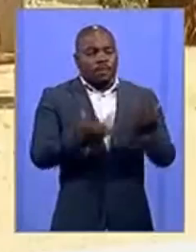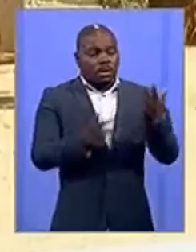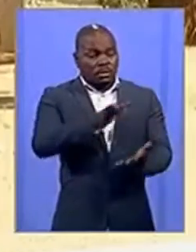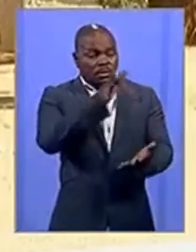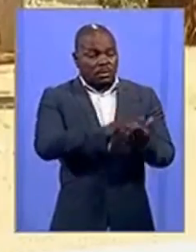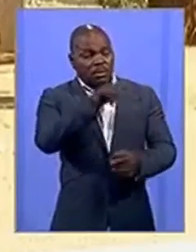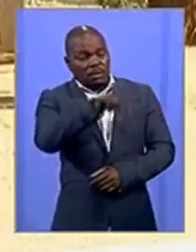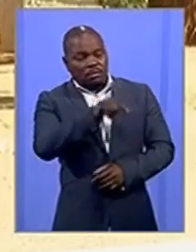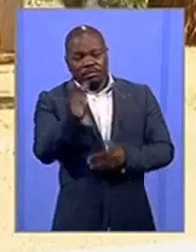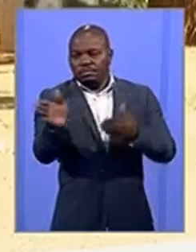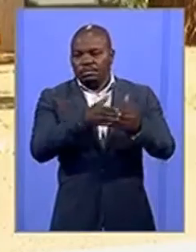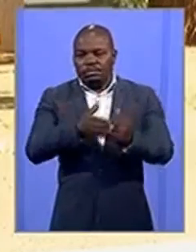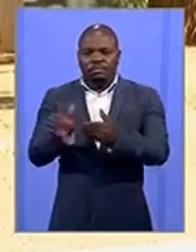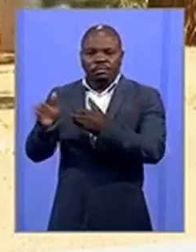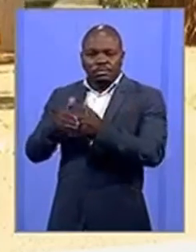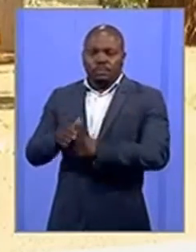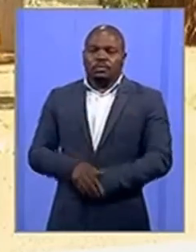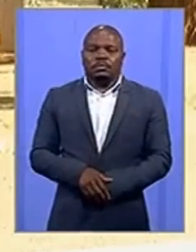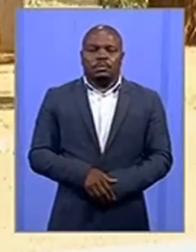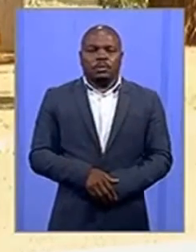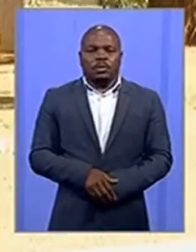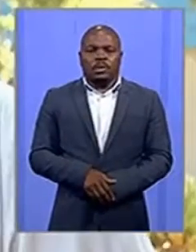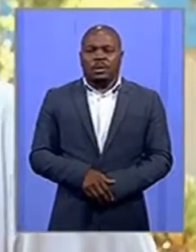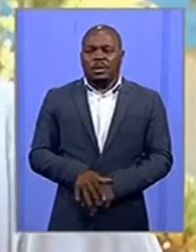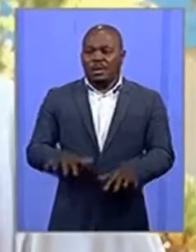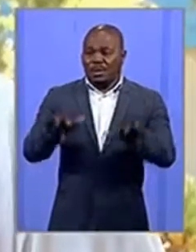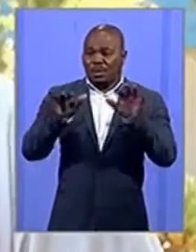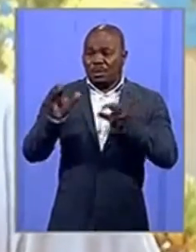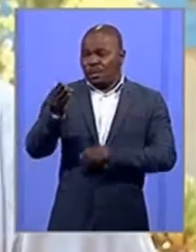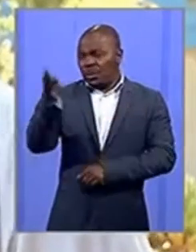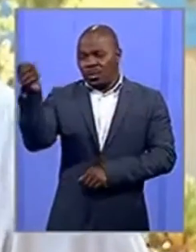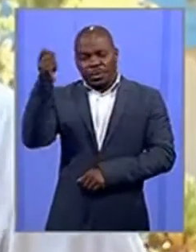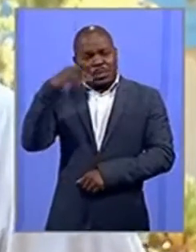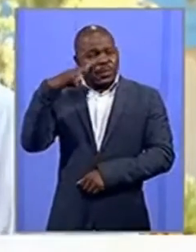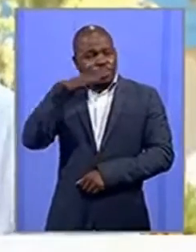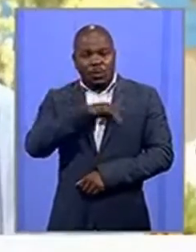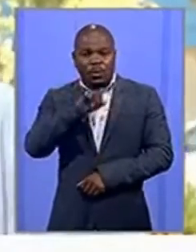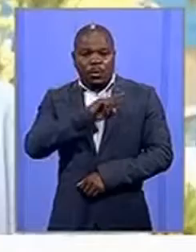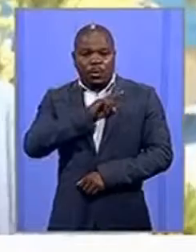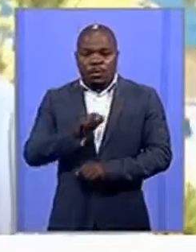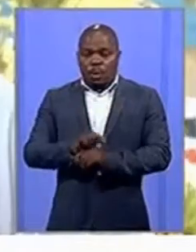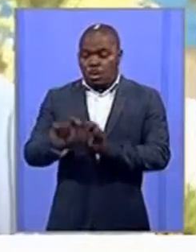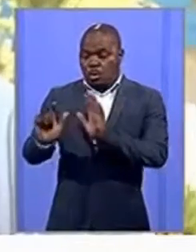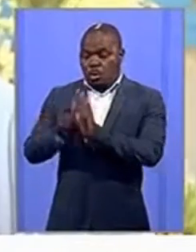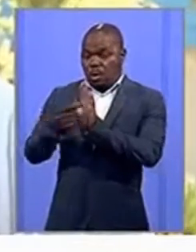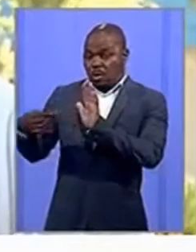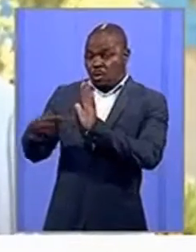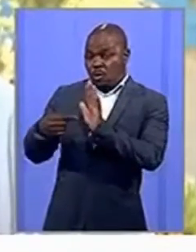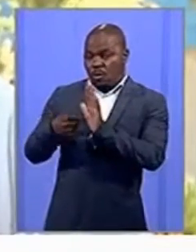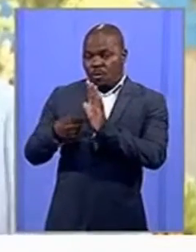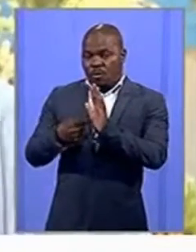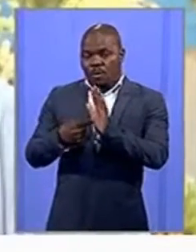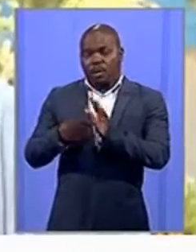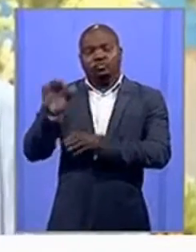tsa koo di tswetswe. Batho ga ba lemoge gore molao o leng teng wa the Felt